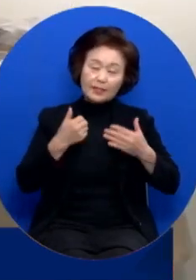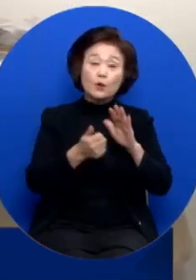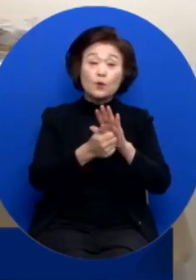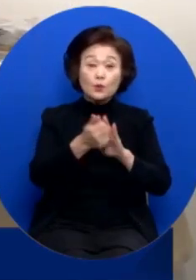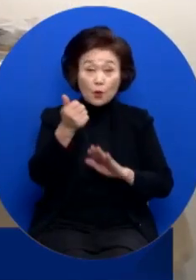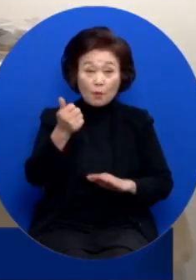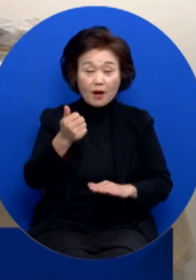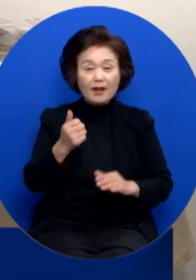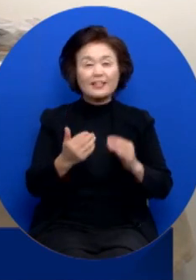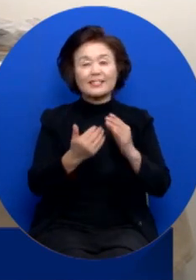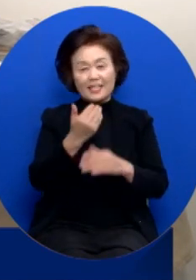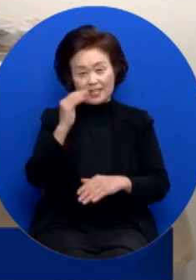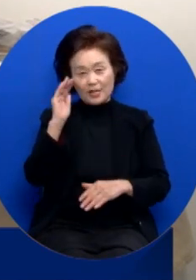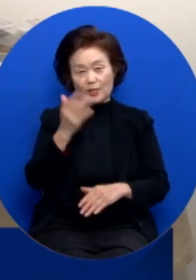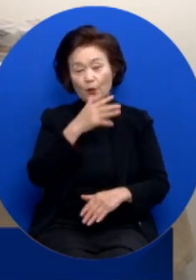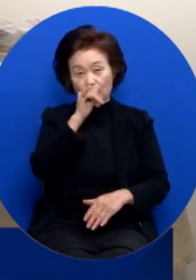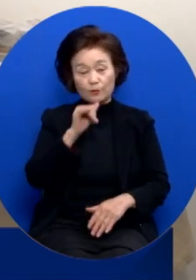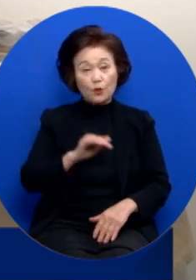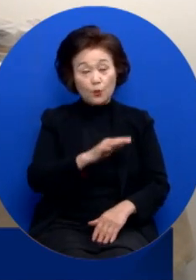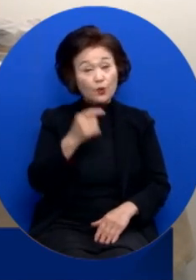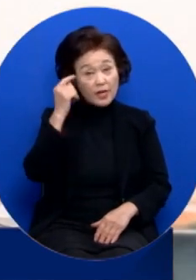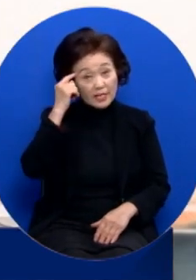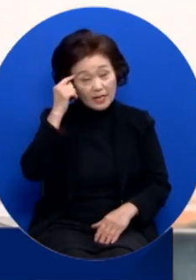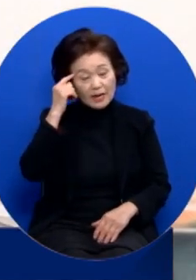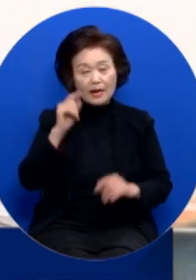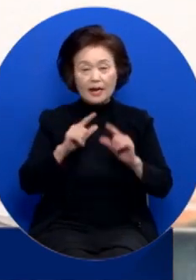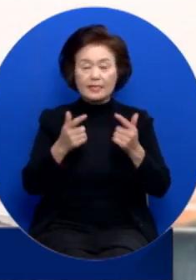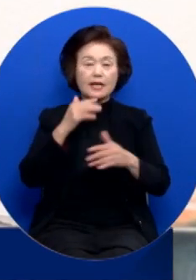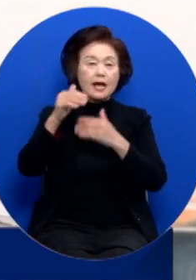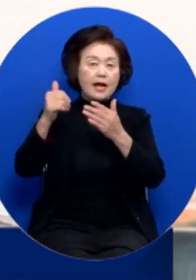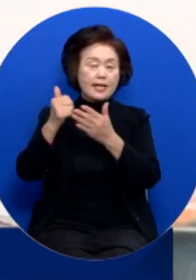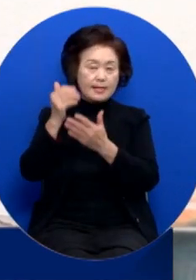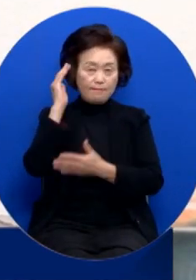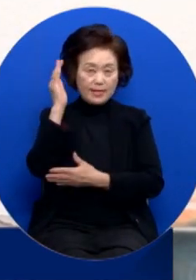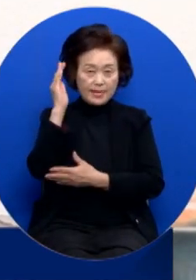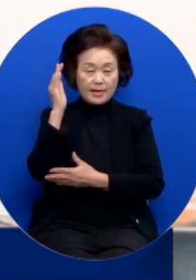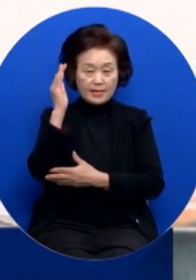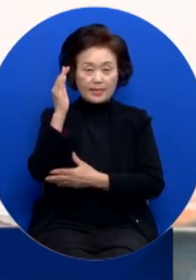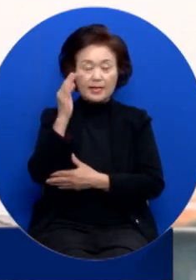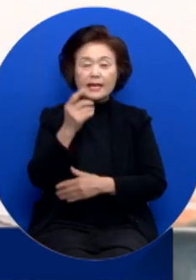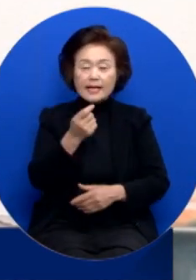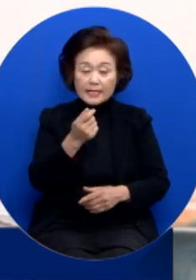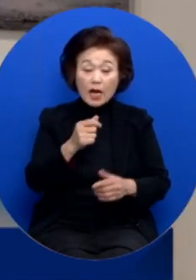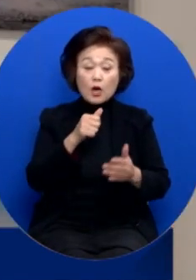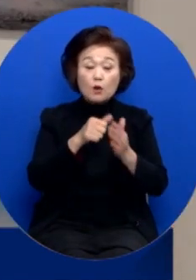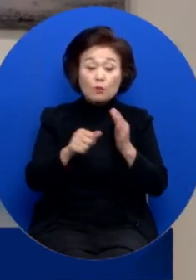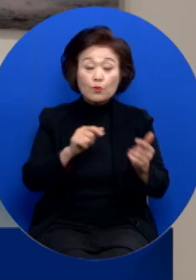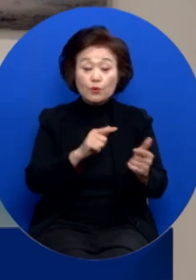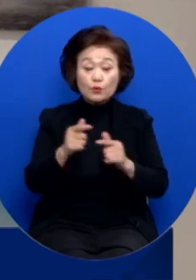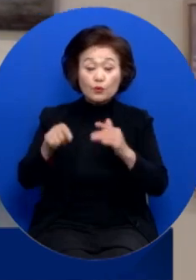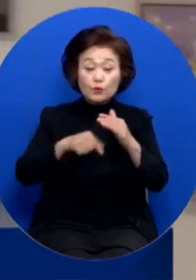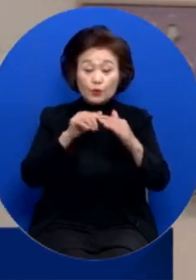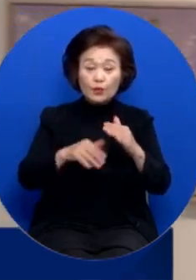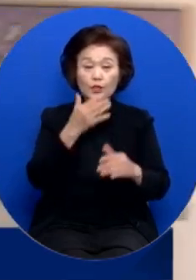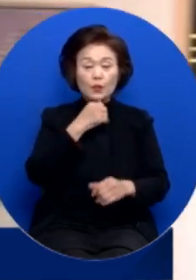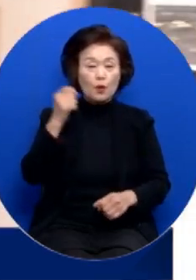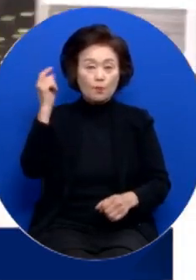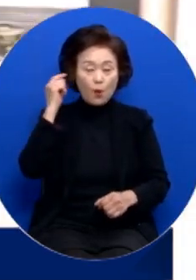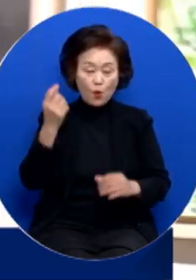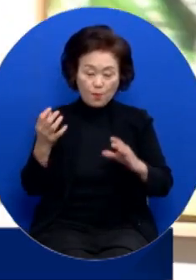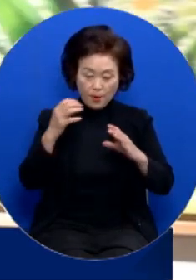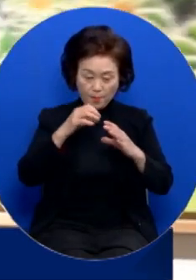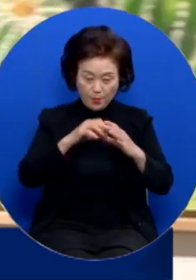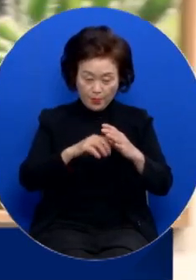하죠. 우리의 생각이 아니라 하나님의 메시지죠. 아주 작은 물건들 속에서 그 복음의 메시지가